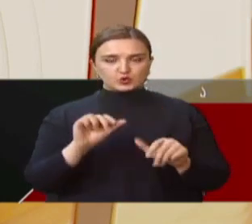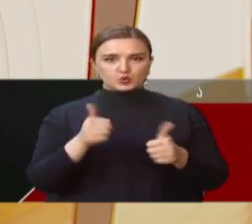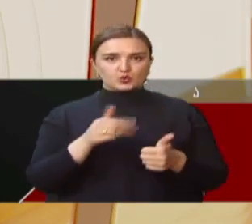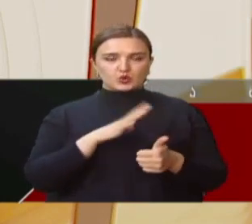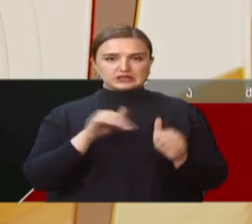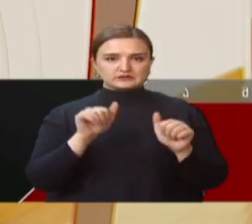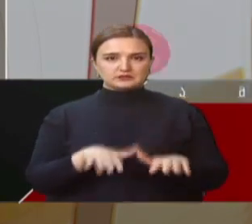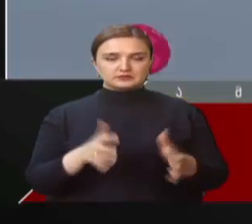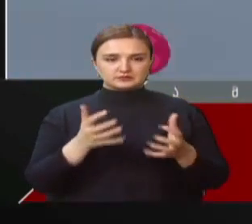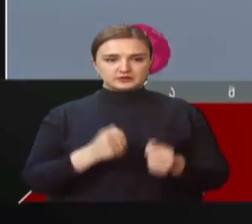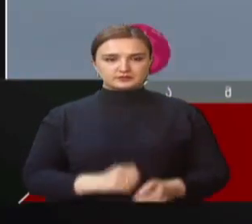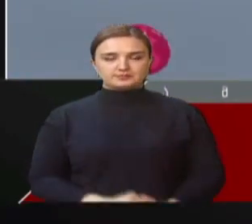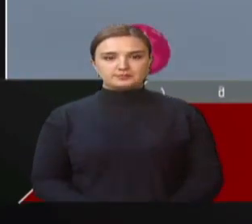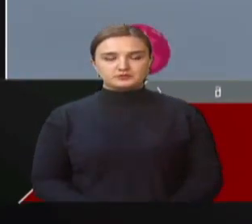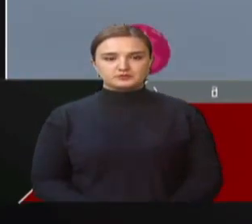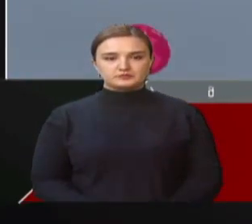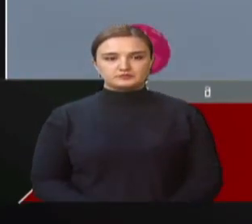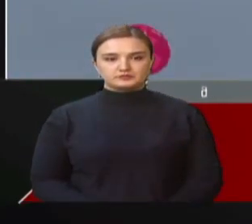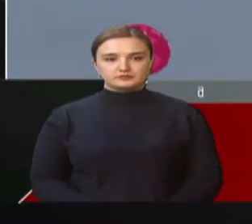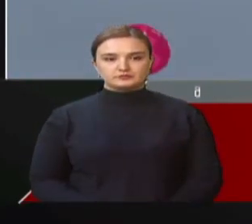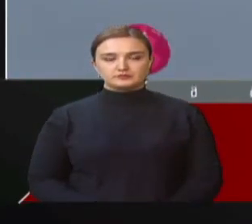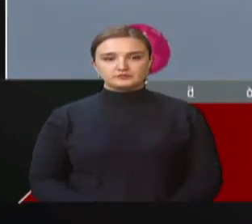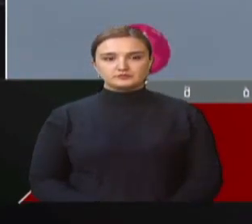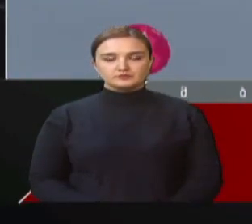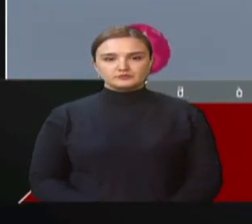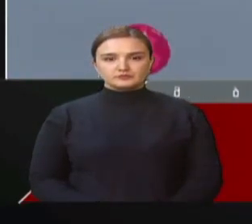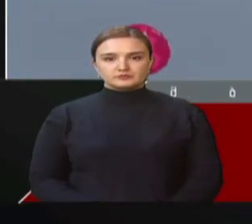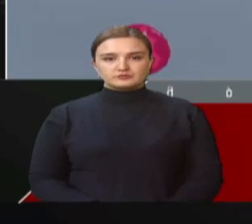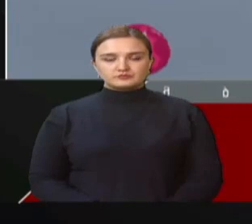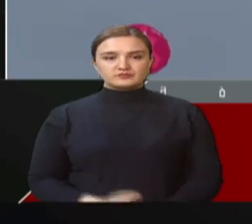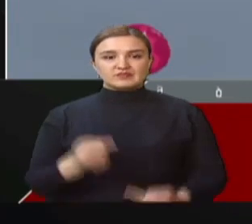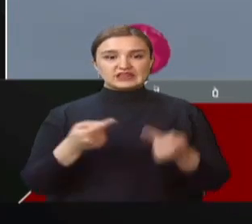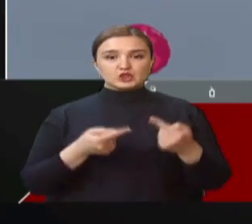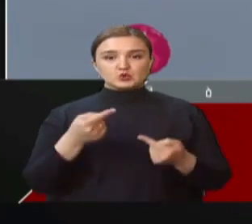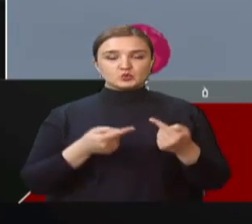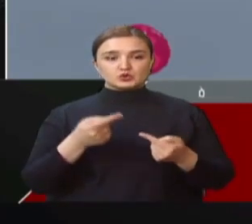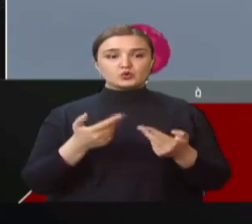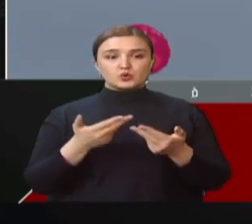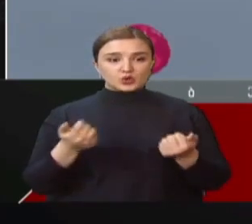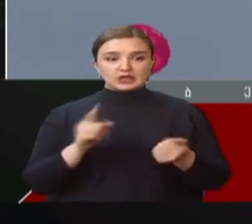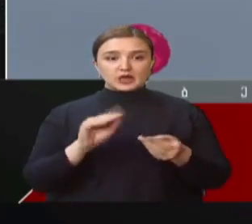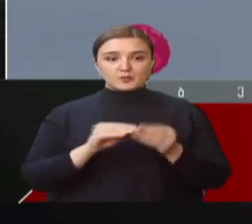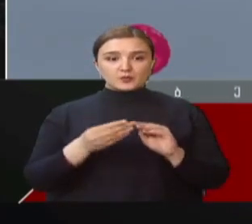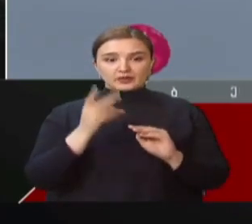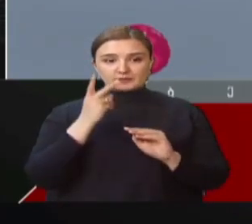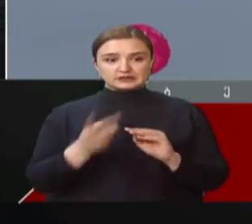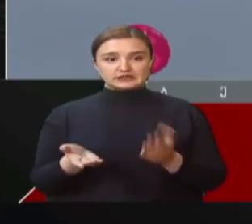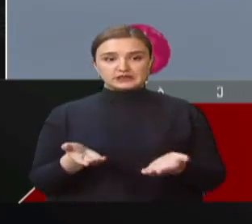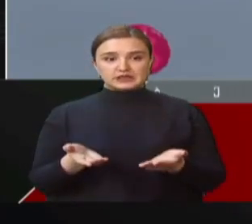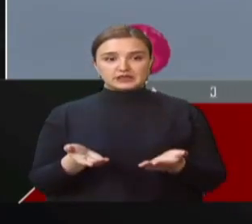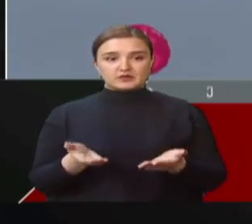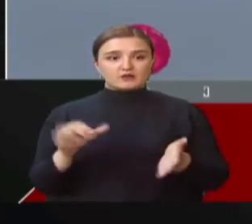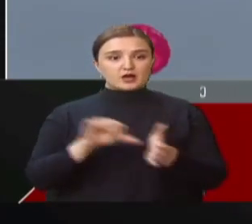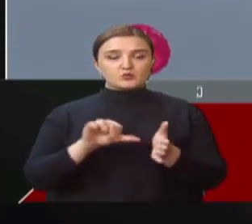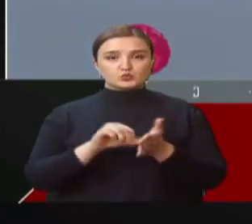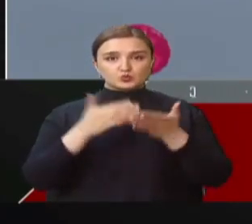boda ca dați cu adele bismire. Tum să discuții și am ad geneli, da, am să chit hamzem, ce vă bise am ad geneli nați le obdit. Da, problema este hai dat. Ai tum dați